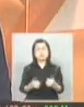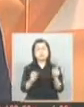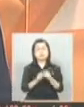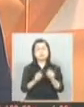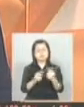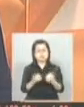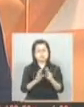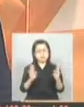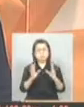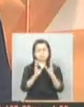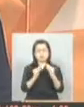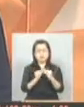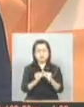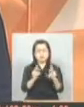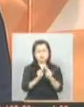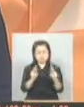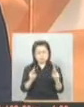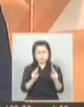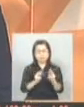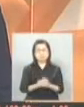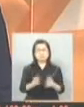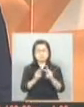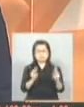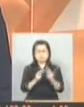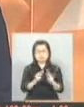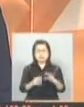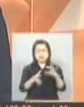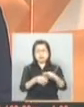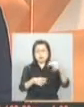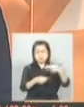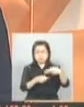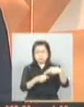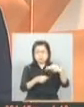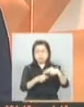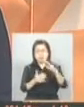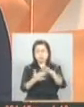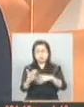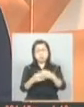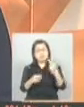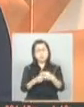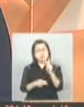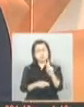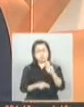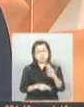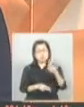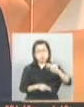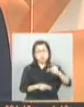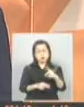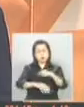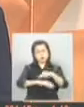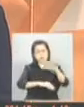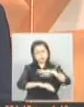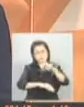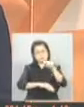ประชุมนะคะของคณะกรรมการพลังงานนโยบายพลังงานนะคะหรือว่ากบง.ค่ะในช่วงเวลา15นาฬิกา30น